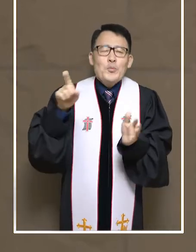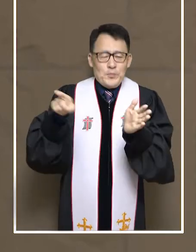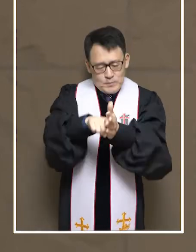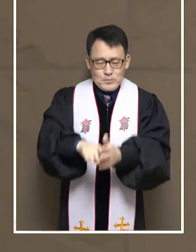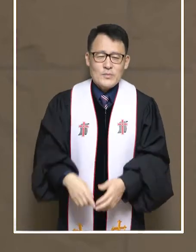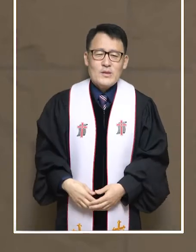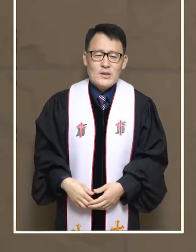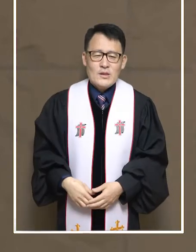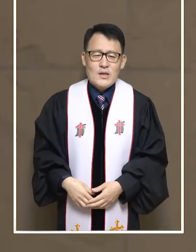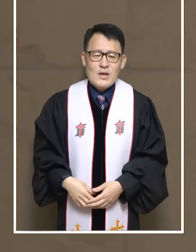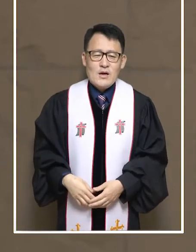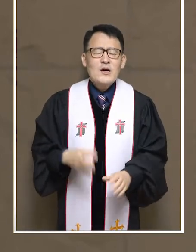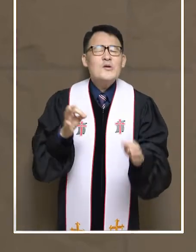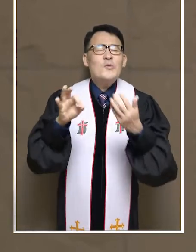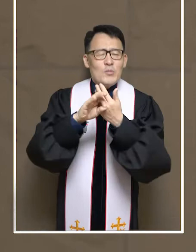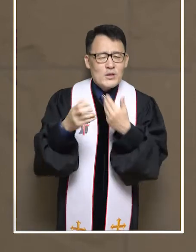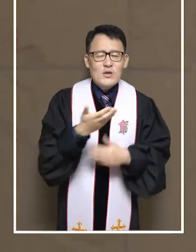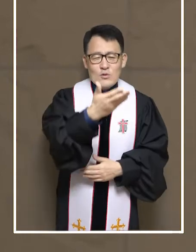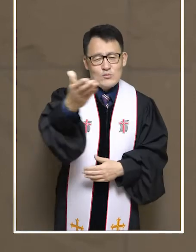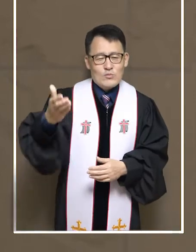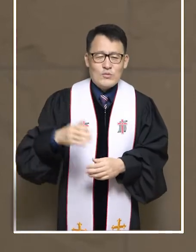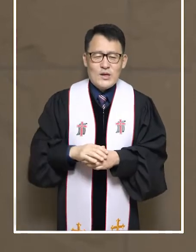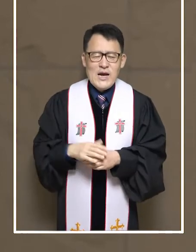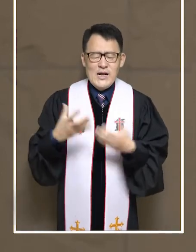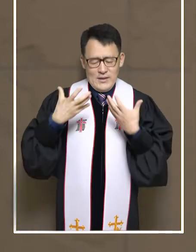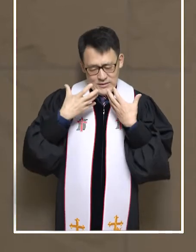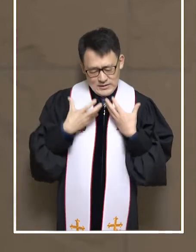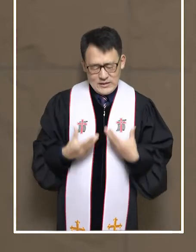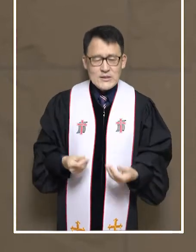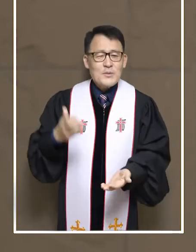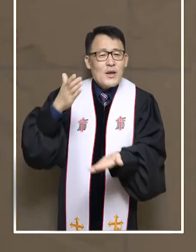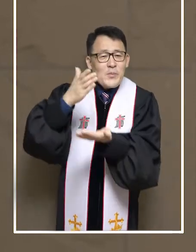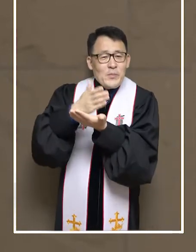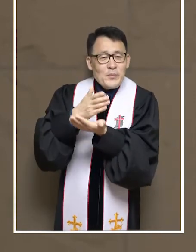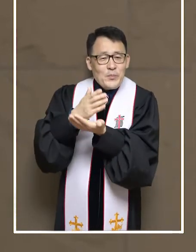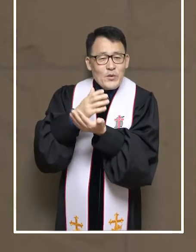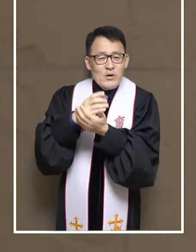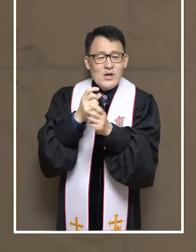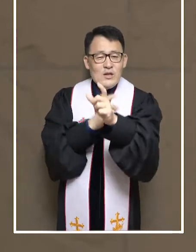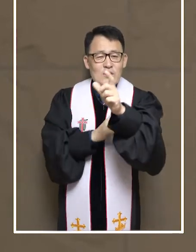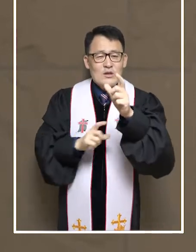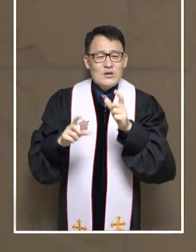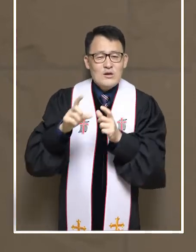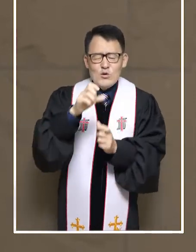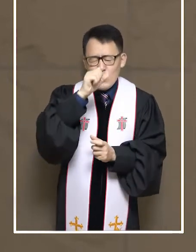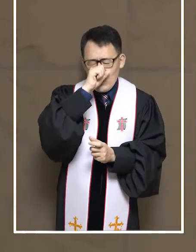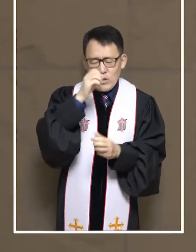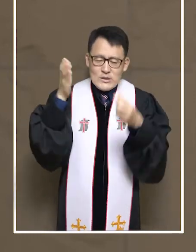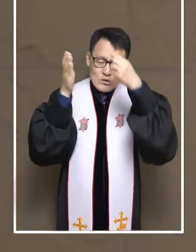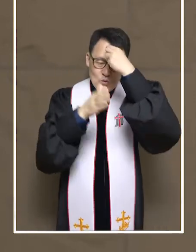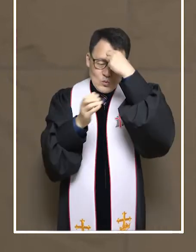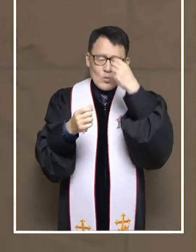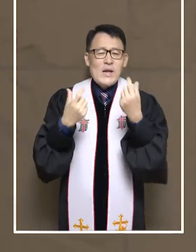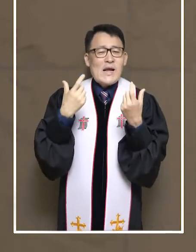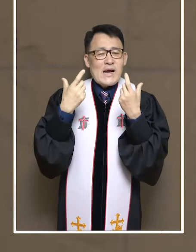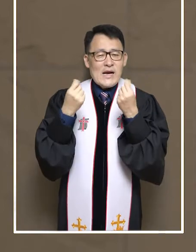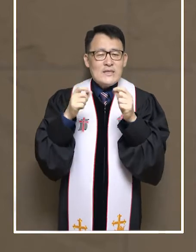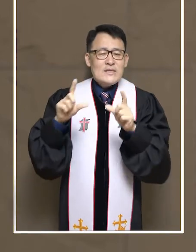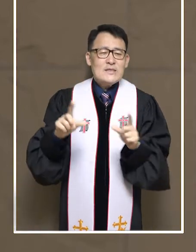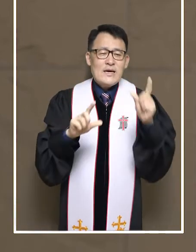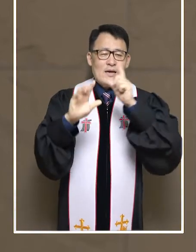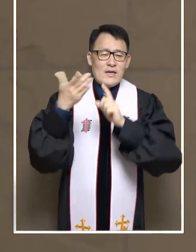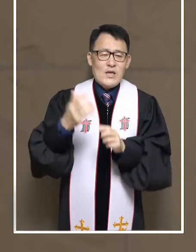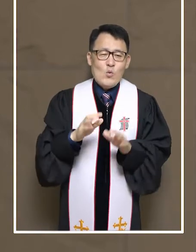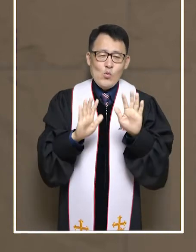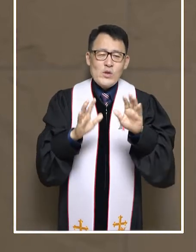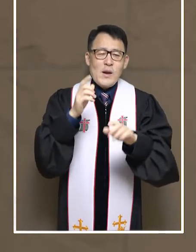살아야 될 줄로 믿습니다. 그러면서 여러분, 낙심하지 말고 더욱더 올곧게